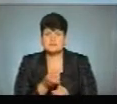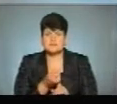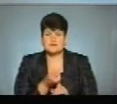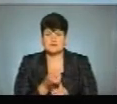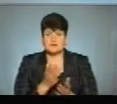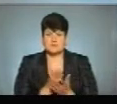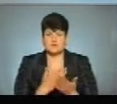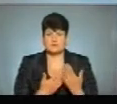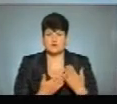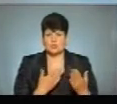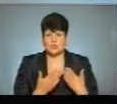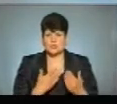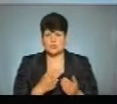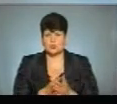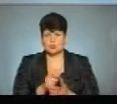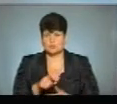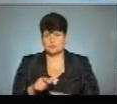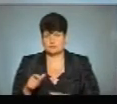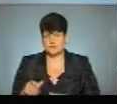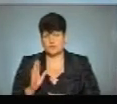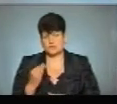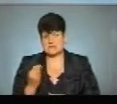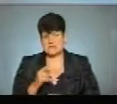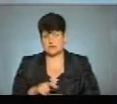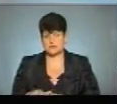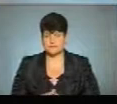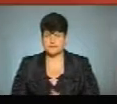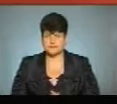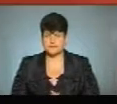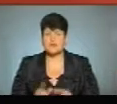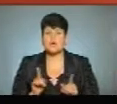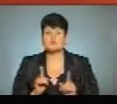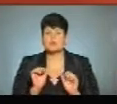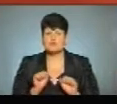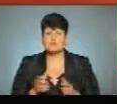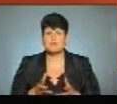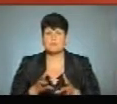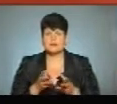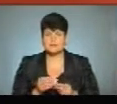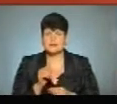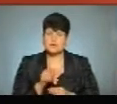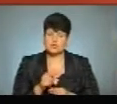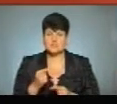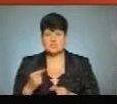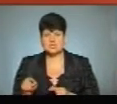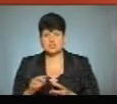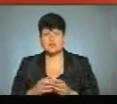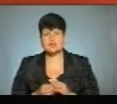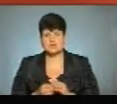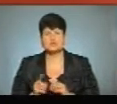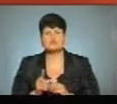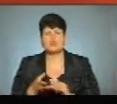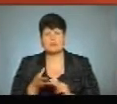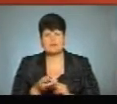мають безпосереднє відношення до мешканців громади і можуть бути цікавими для громади. А що може вплинути на той чи інший результат? Тобто, що